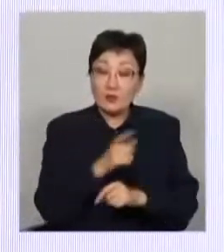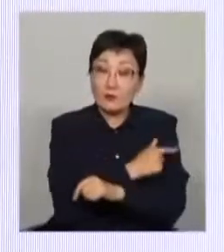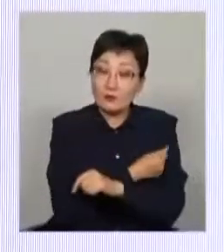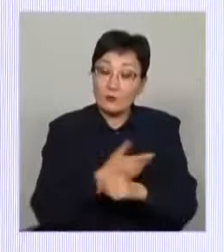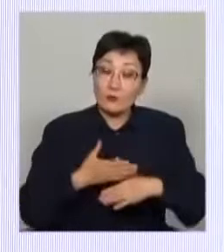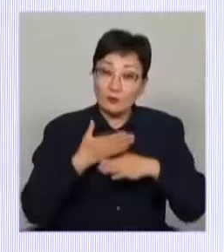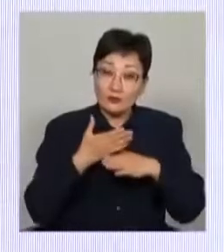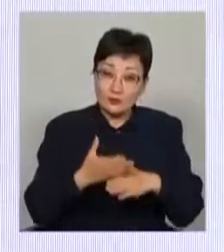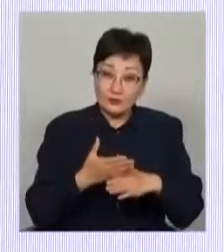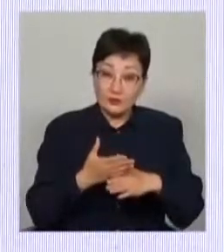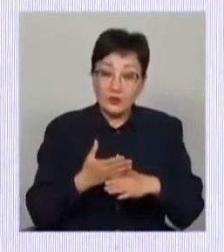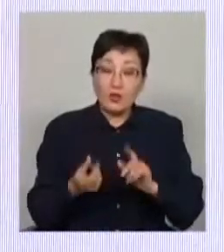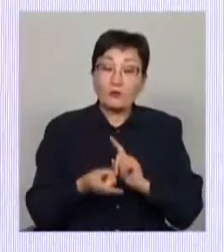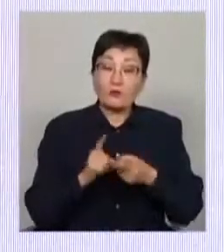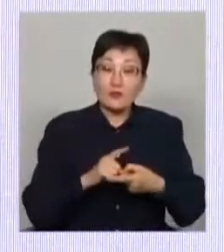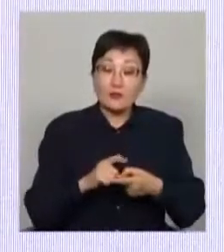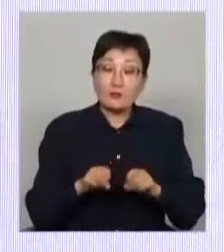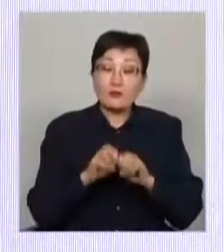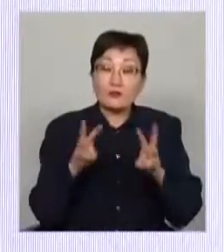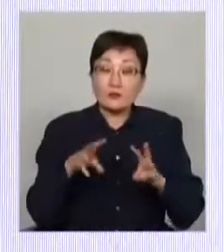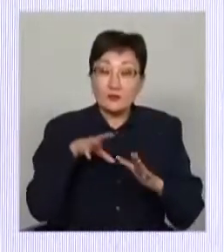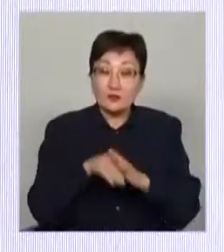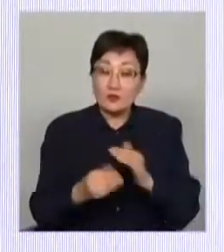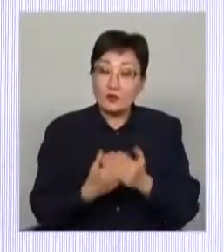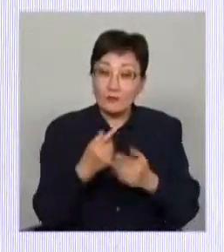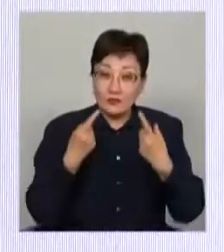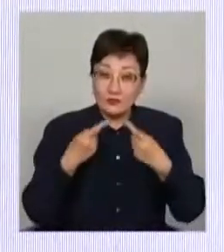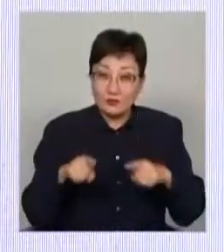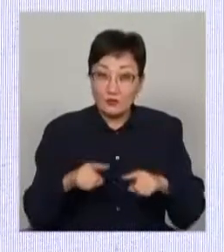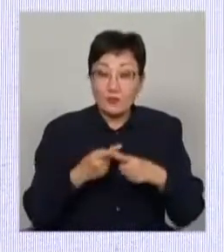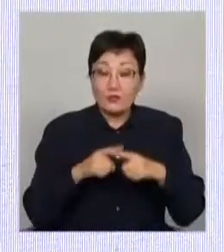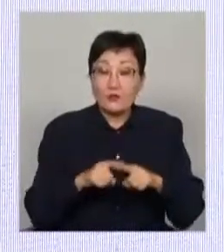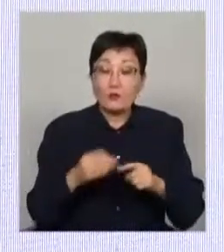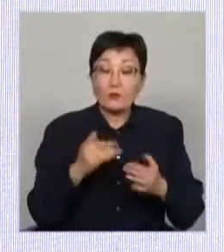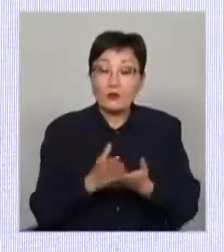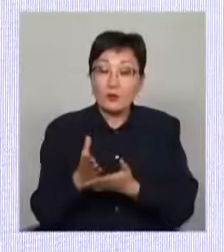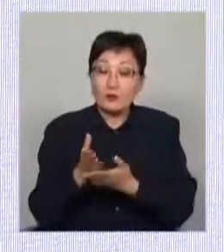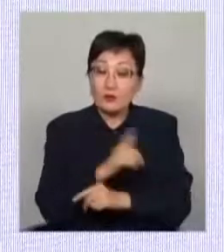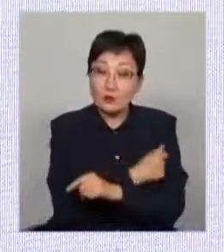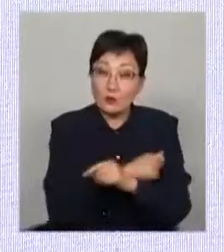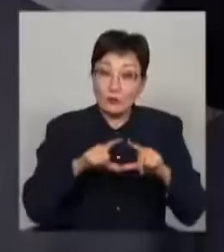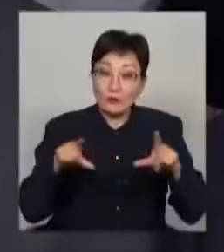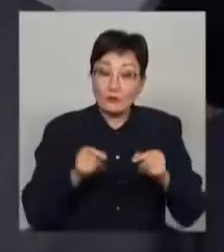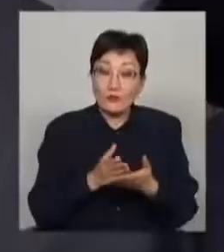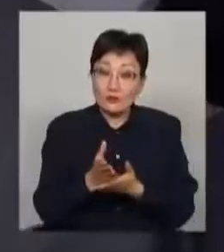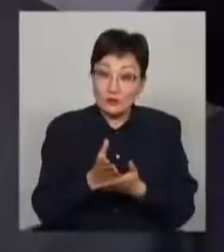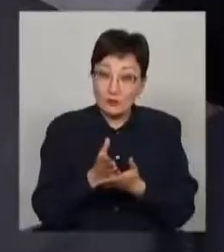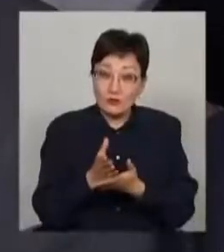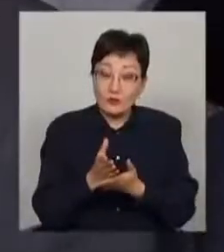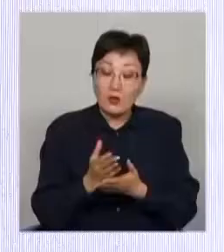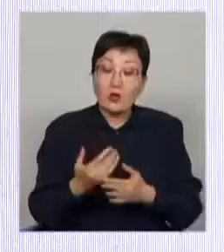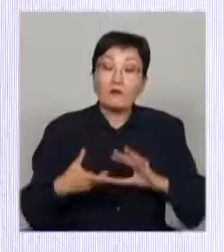медико-санитарной помощи, модернизацию инфраструктуры и внедрение новых технологий в многопрофильных стационарах и службе родоспоможения. В